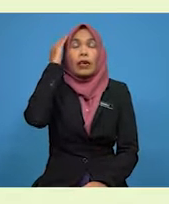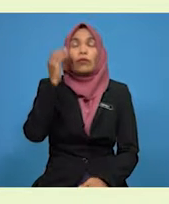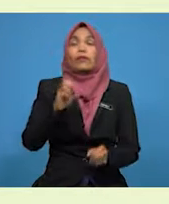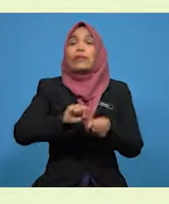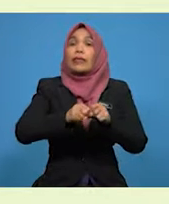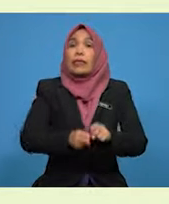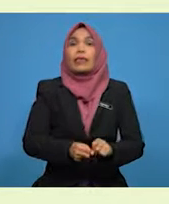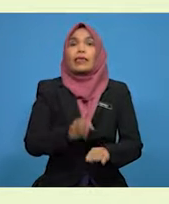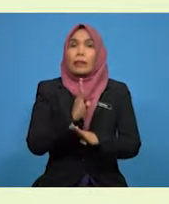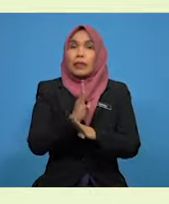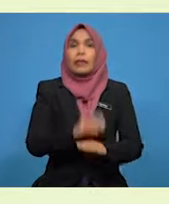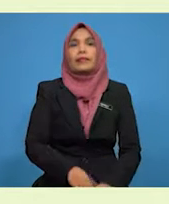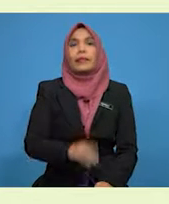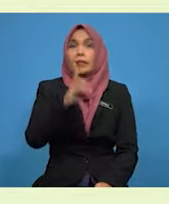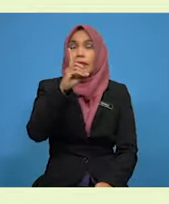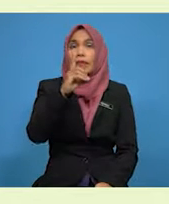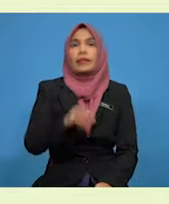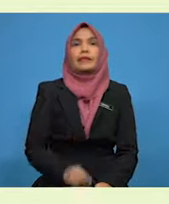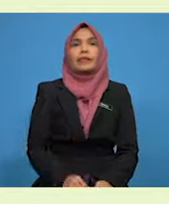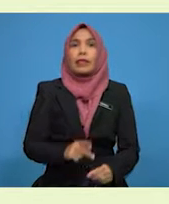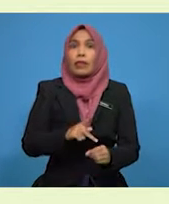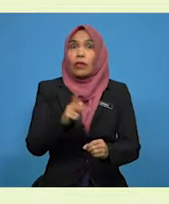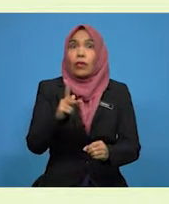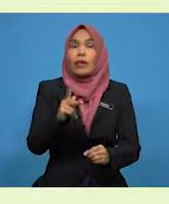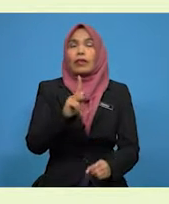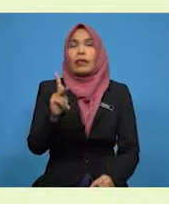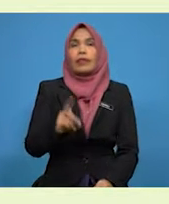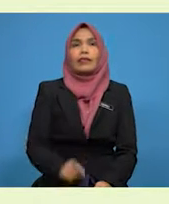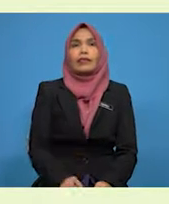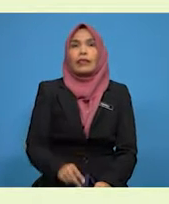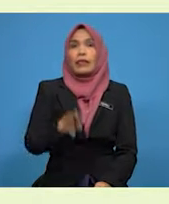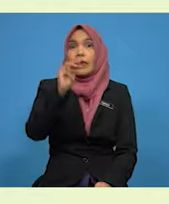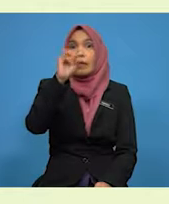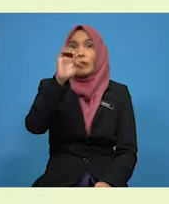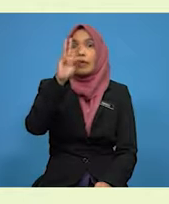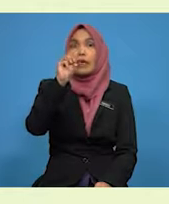D. Mengeluarkan memo atau notis amaran.